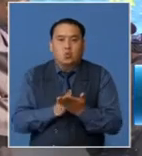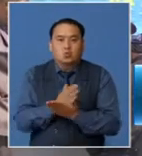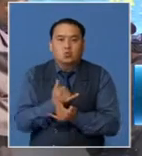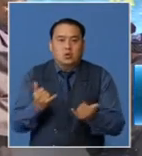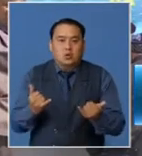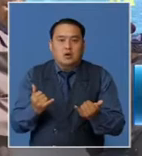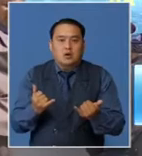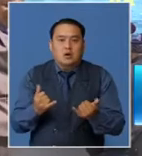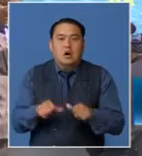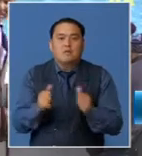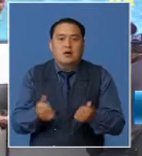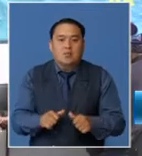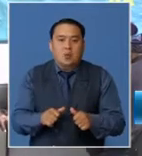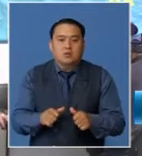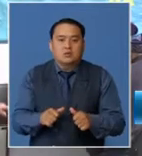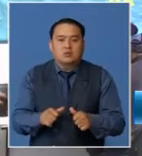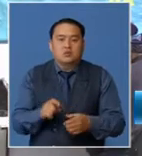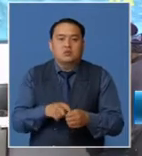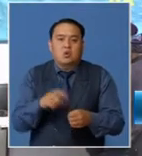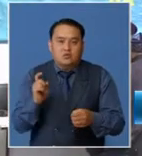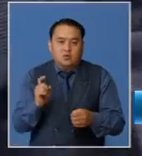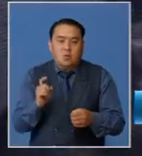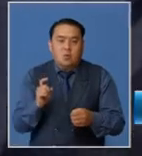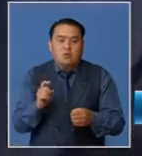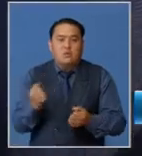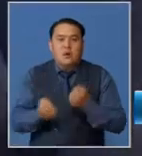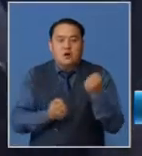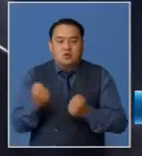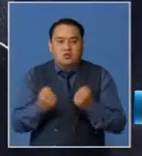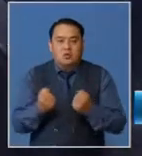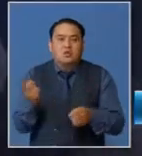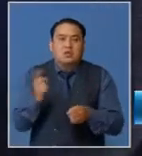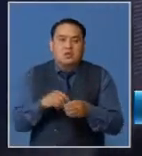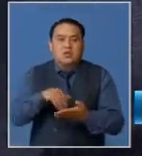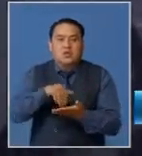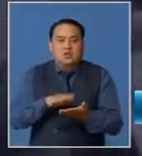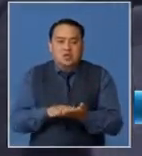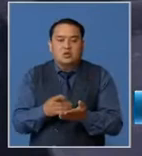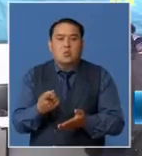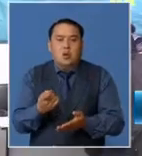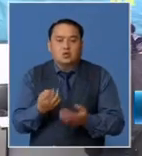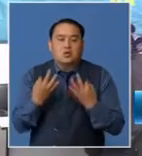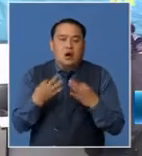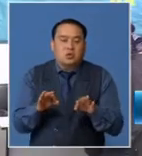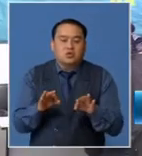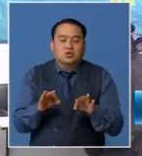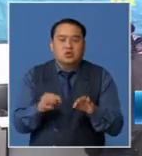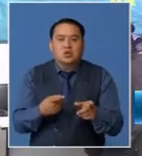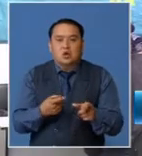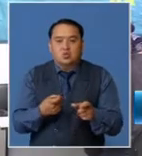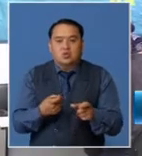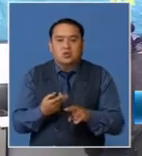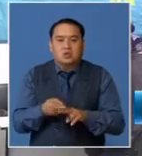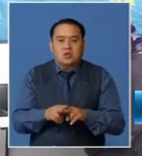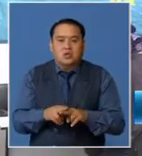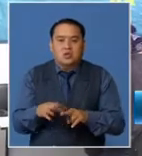числе оформление, снятие с машин автомашин с учета, регистрация оружия, получение разрешения на оружие.